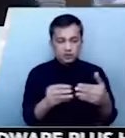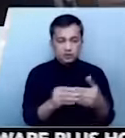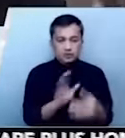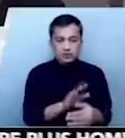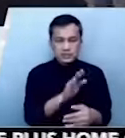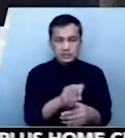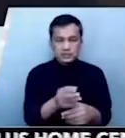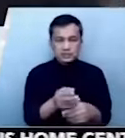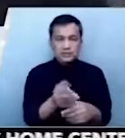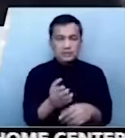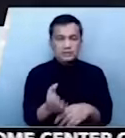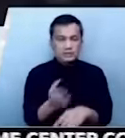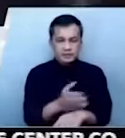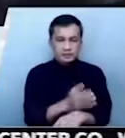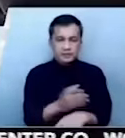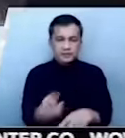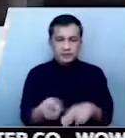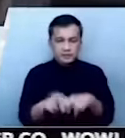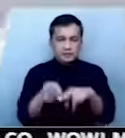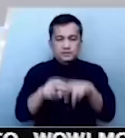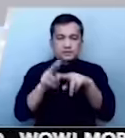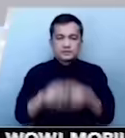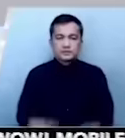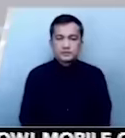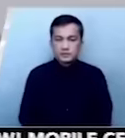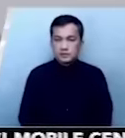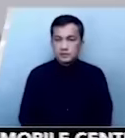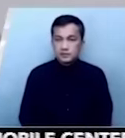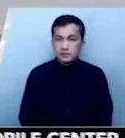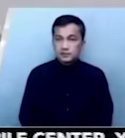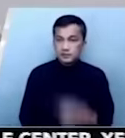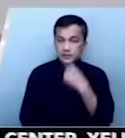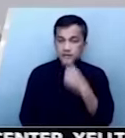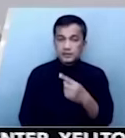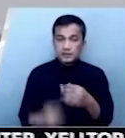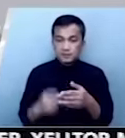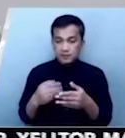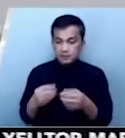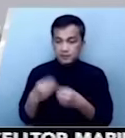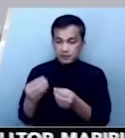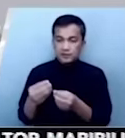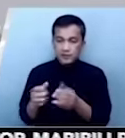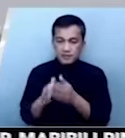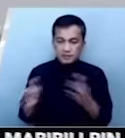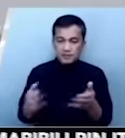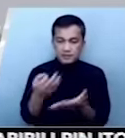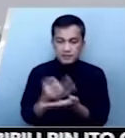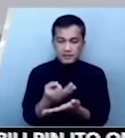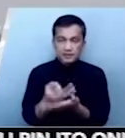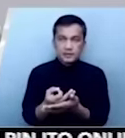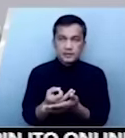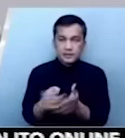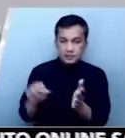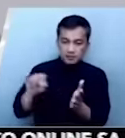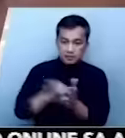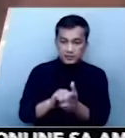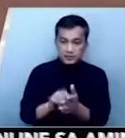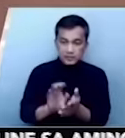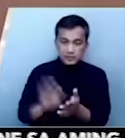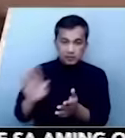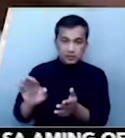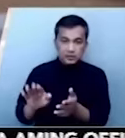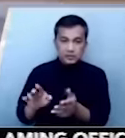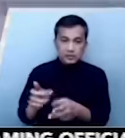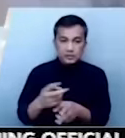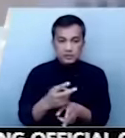pararamihin. Sasabihin nila na bago nila ibibigay yung pera na malaki na para ma-invest nila sa'yo, ishihingan ka pa ng